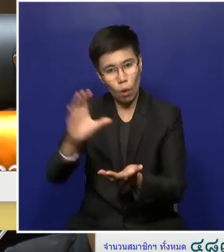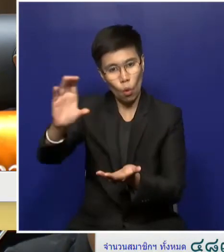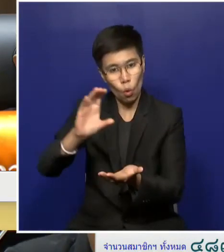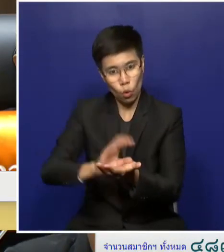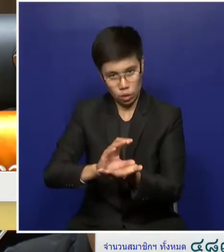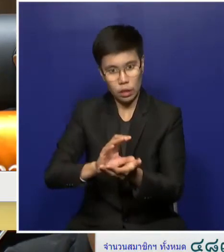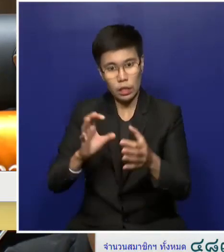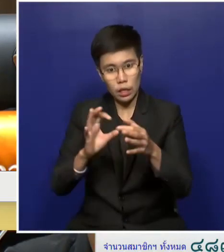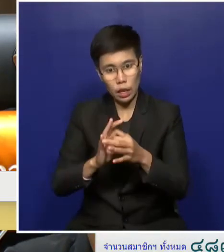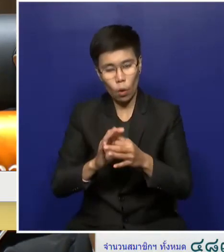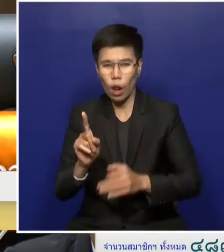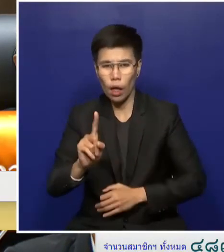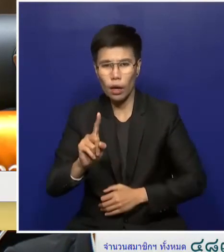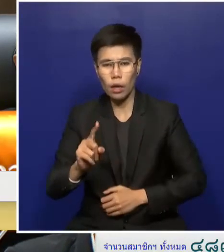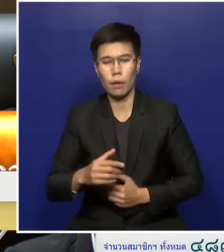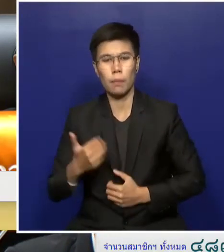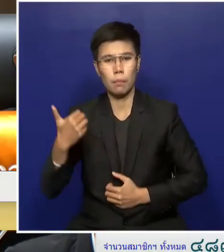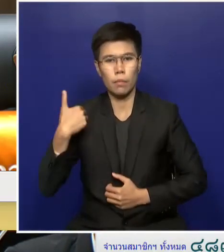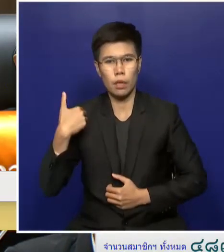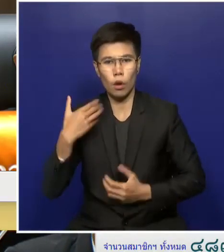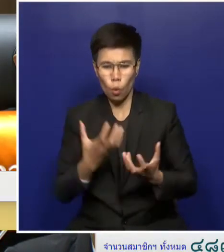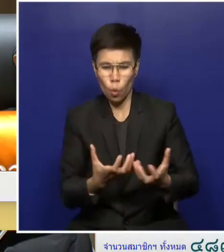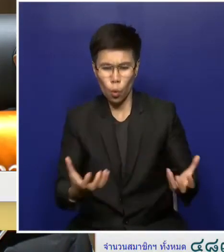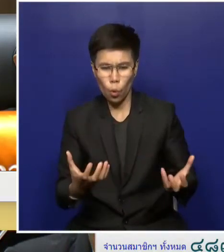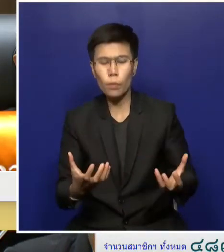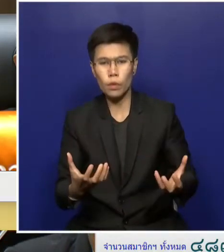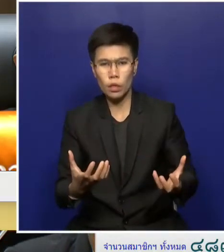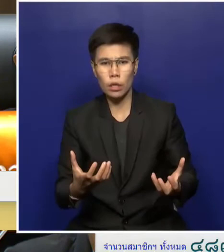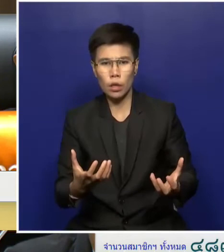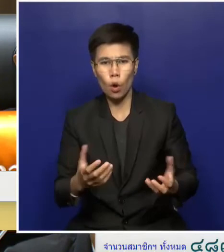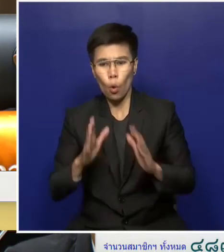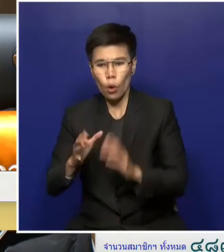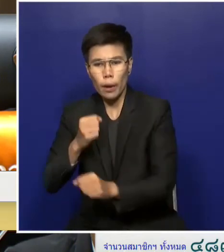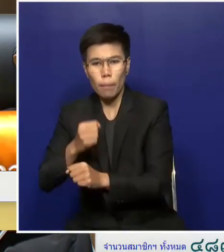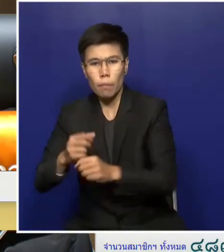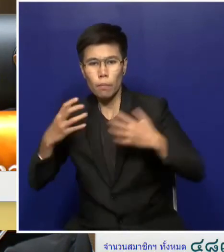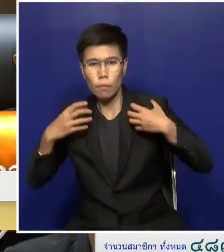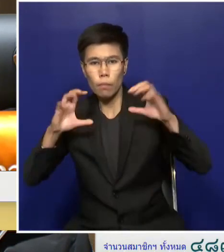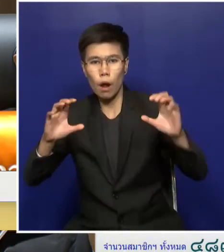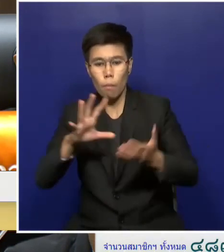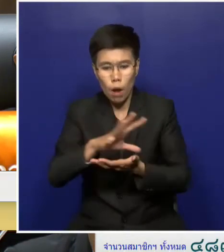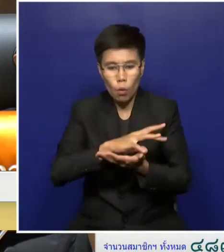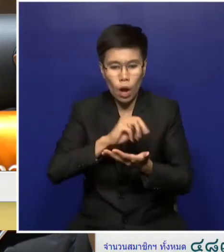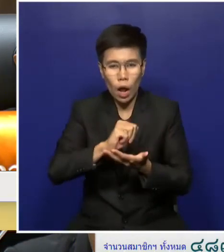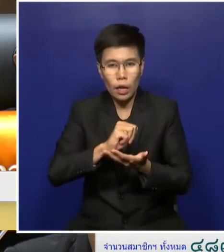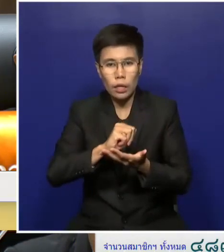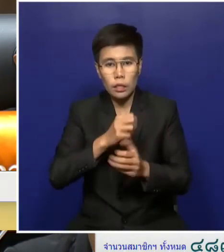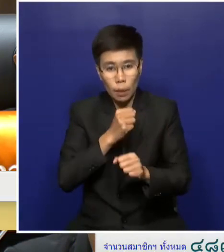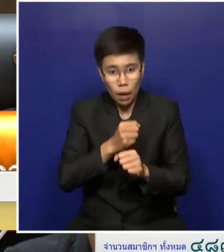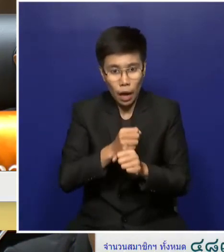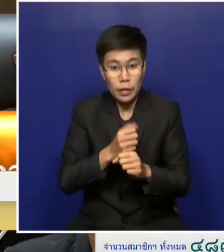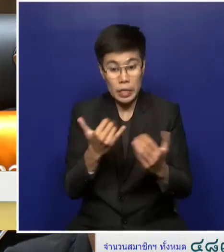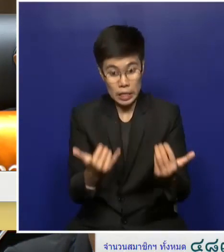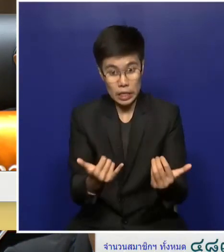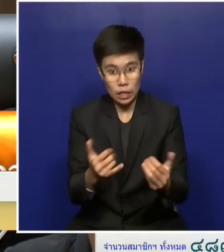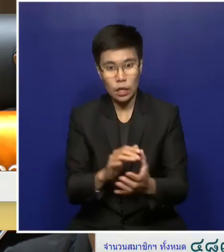ไม้เครื่องมือแล้วก็ตั้งกลไกพิเศษด้วยกระบวนการมีส่วนร่วมของเจ้าที่ร้านที่เกี่ยวข้อง 2มหาวิทยาลัยที่ดำเนินการเรื่องนี้ที่ 3ก็คือ